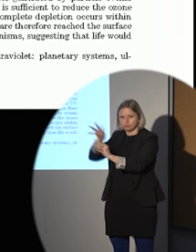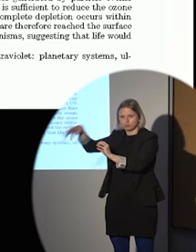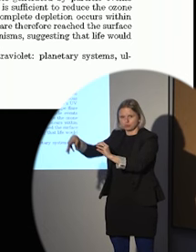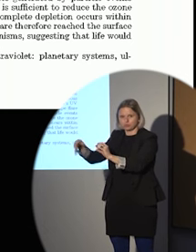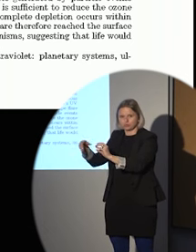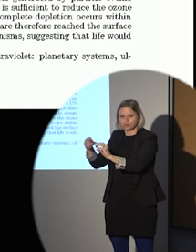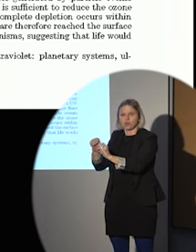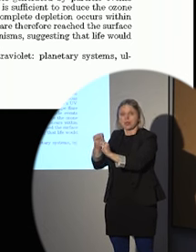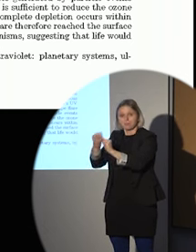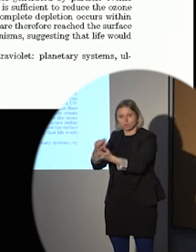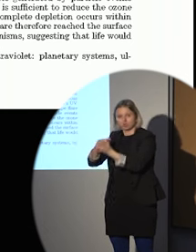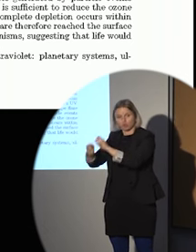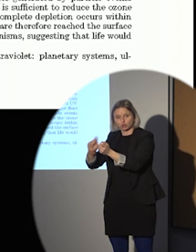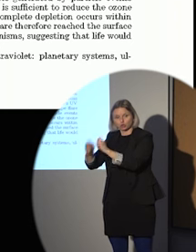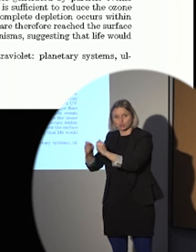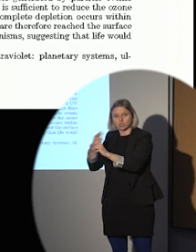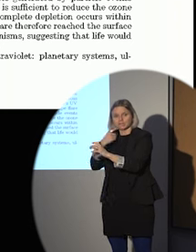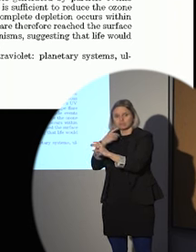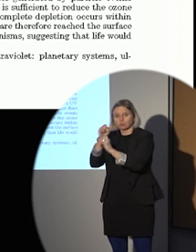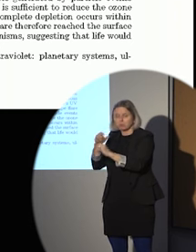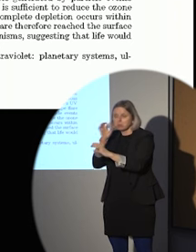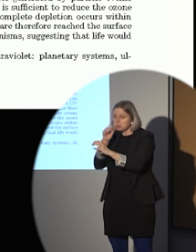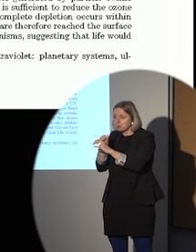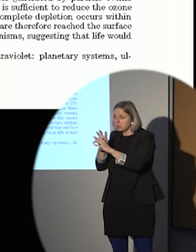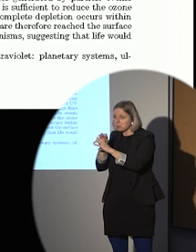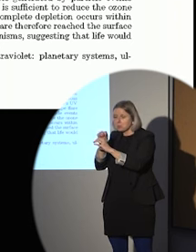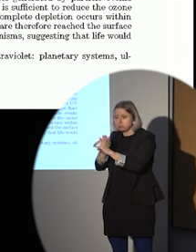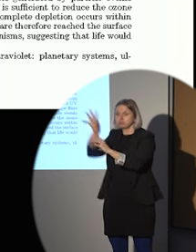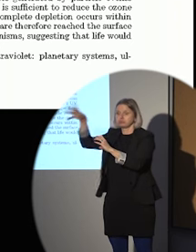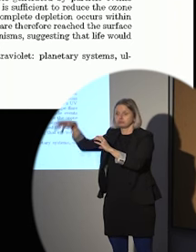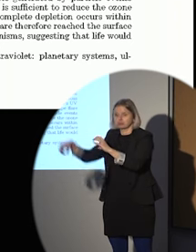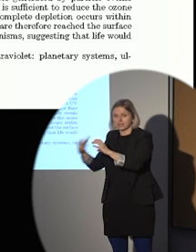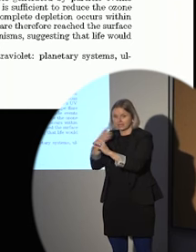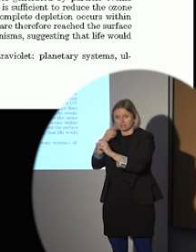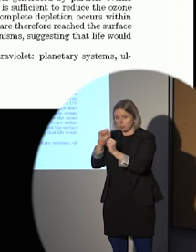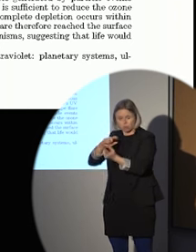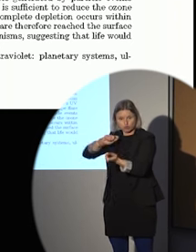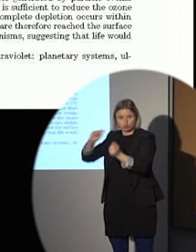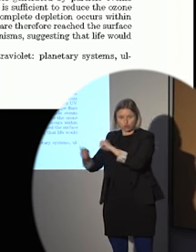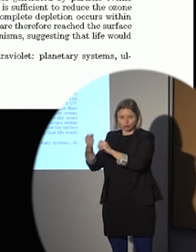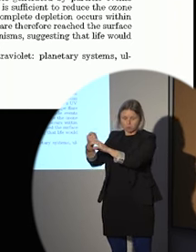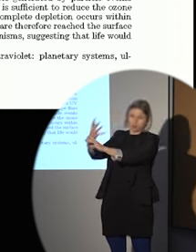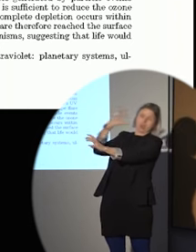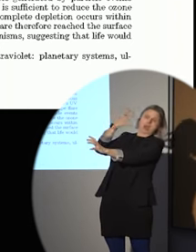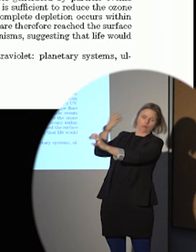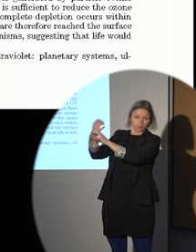la journée d'un facteur 68. Là, je ne parle pas d'un facteur 30%, 68. Donc là, en fait, vous brûlez